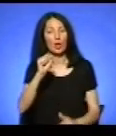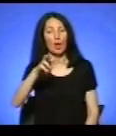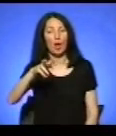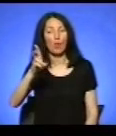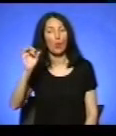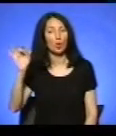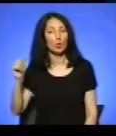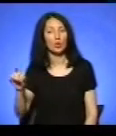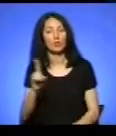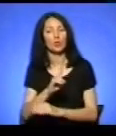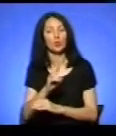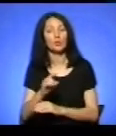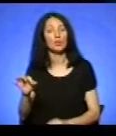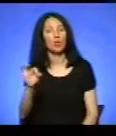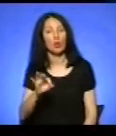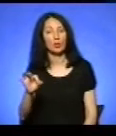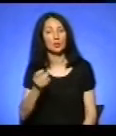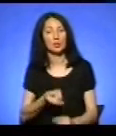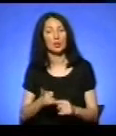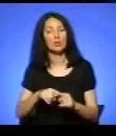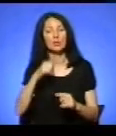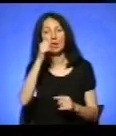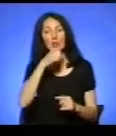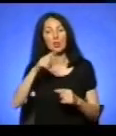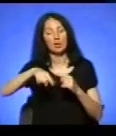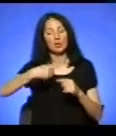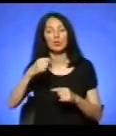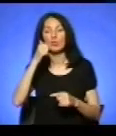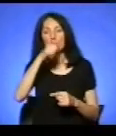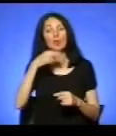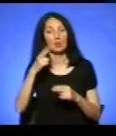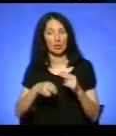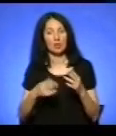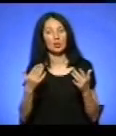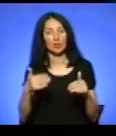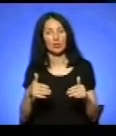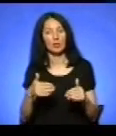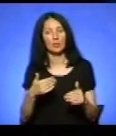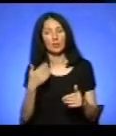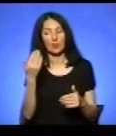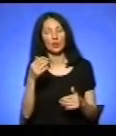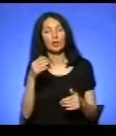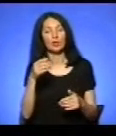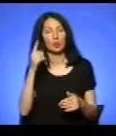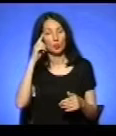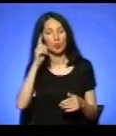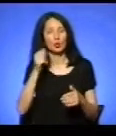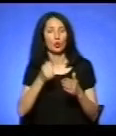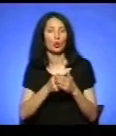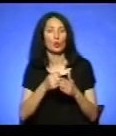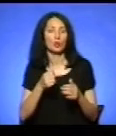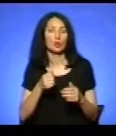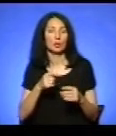збудовано? Цей рік, наступний рік завершити. Ви вважаєте, що до кінця року можна збудувати